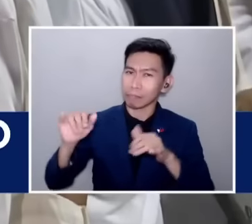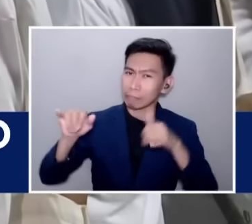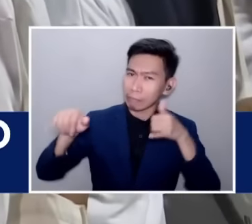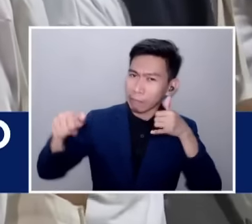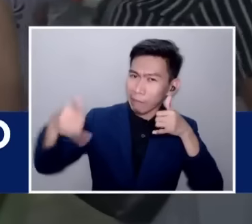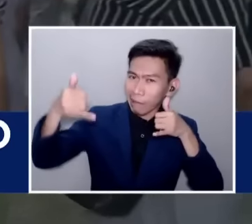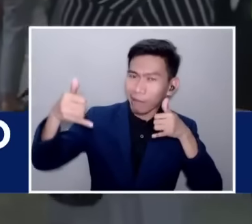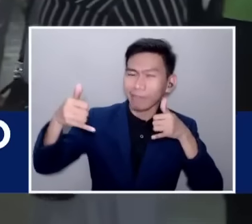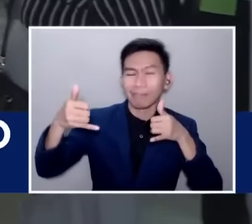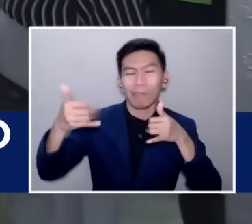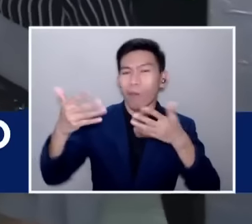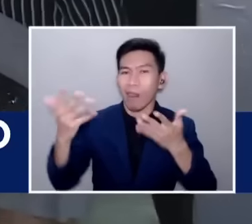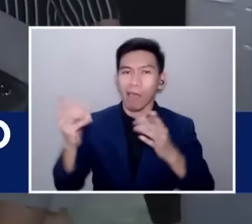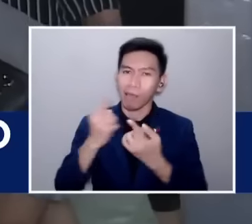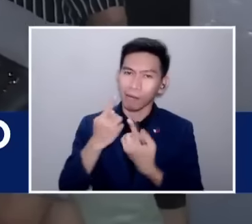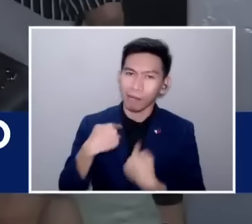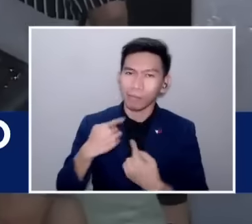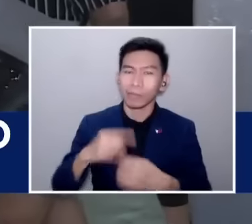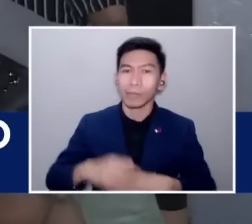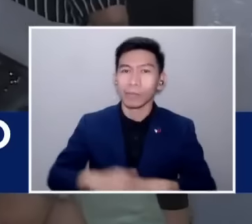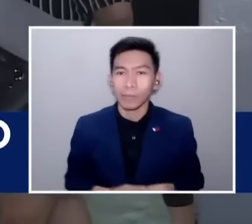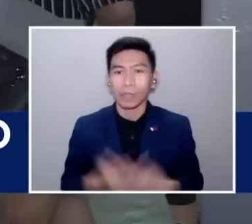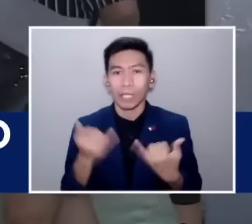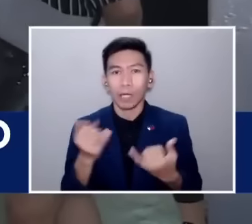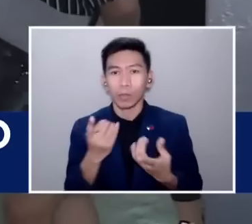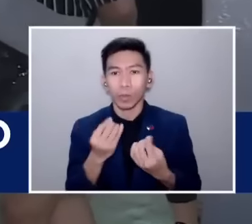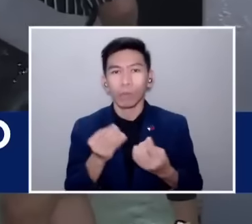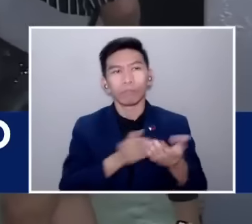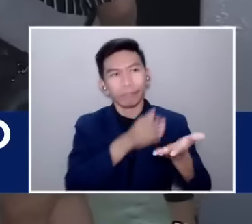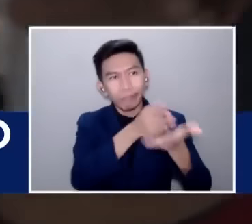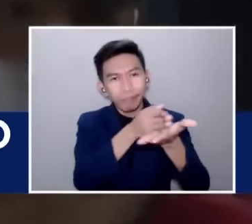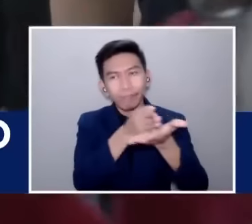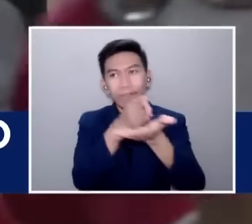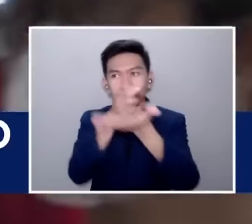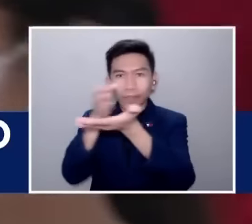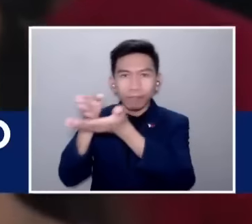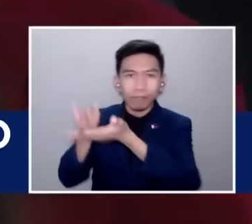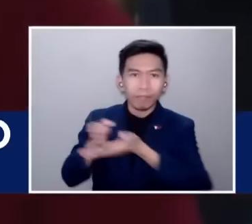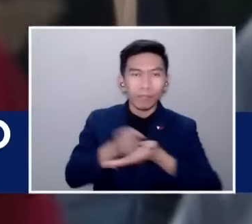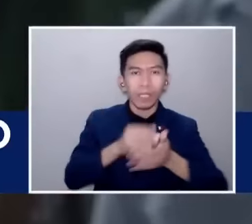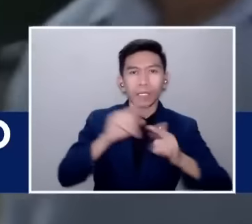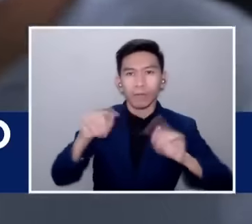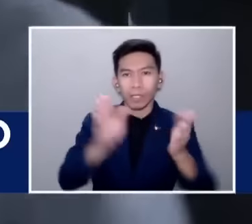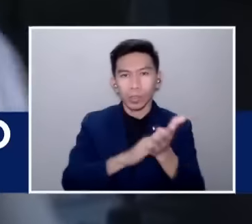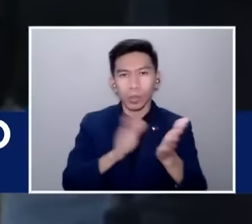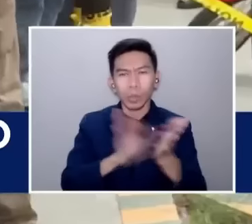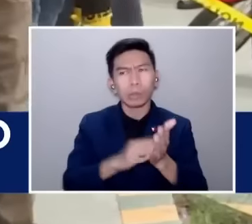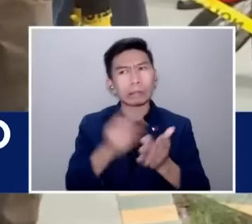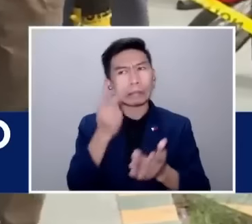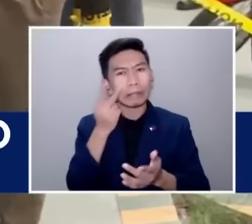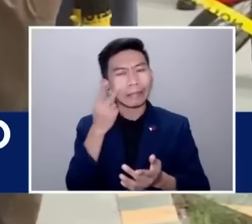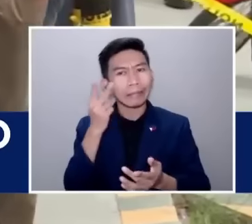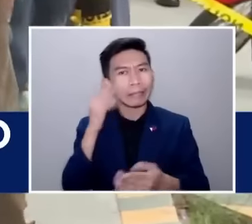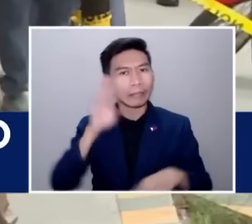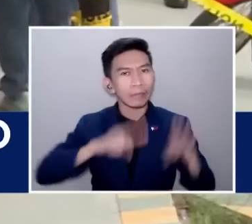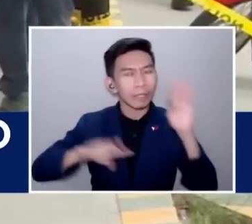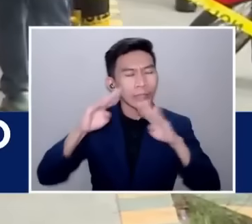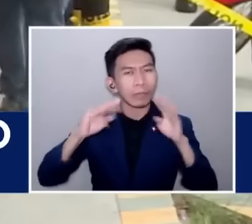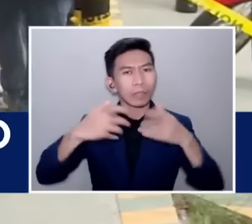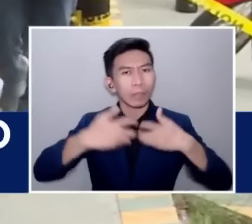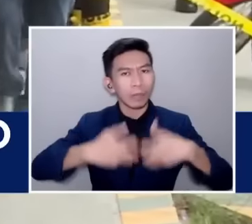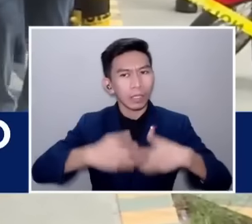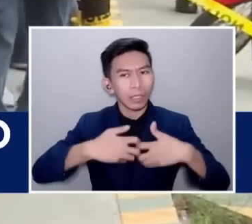ay mag-iikot tayo sa iba-ibang mga lugar dito sa lungsod para malaman kung ano mismo yung mga issue sa VCM na yan at kung ano